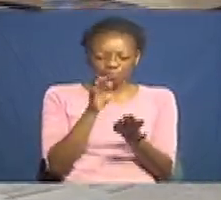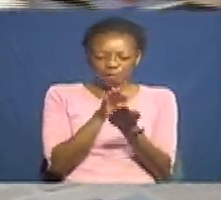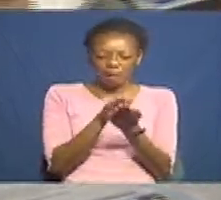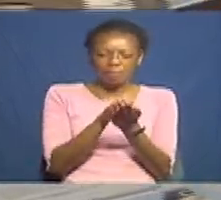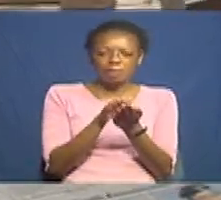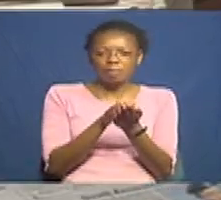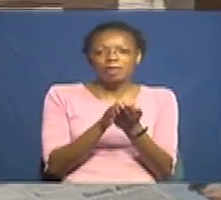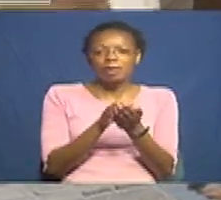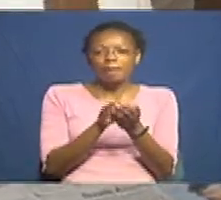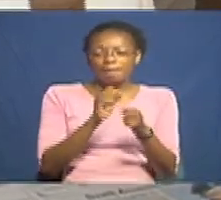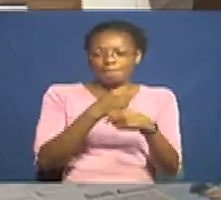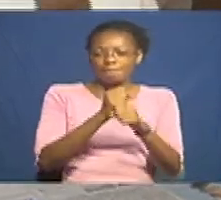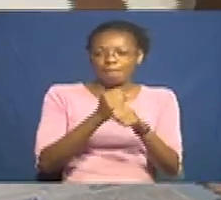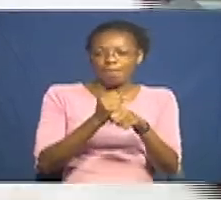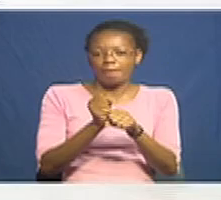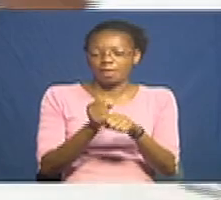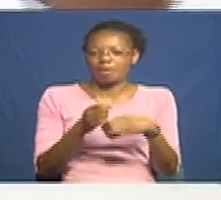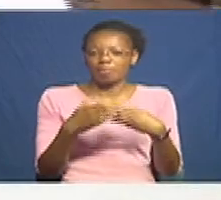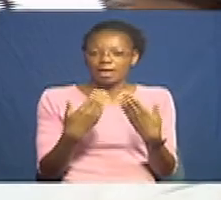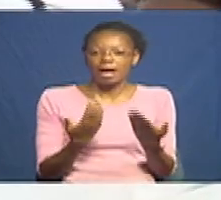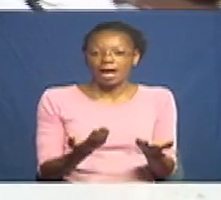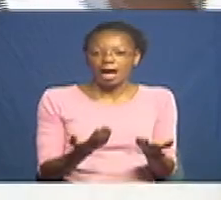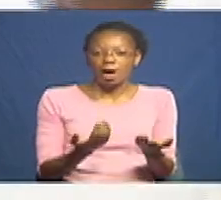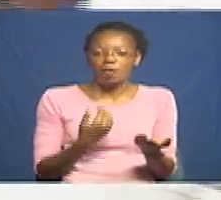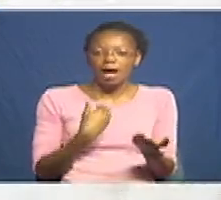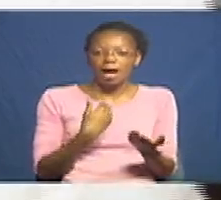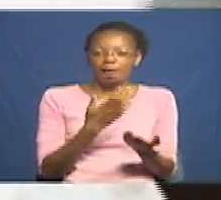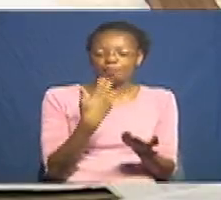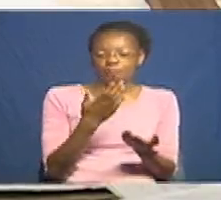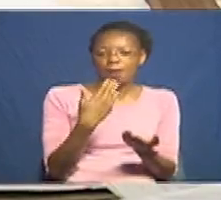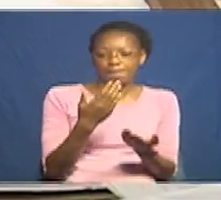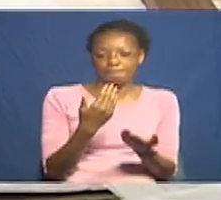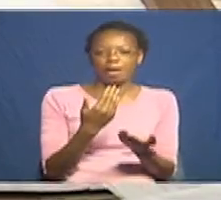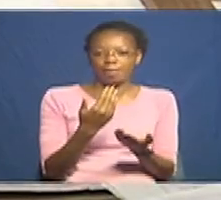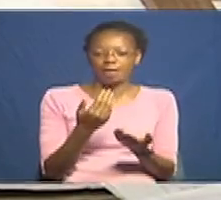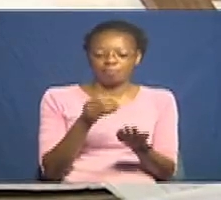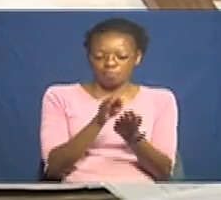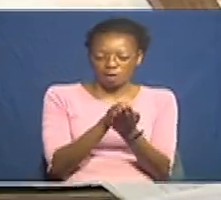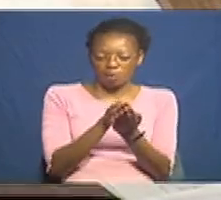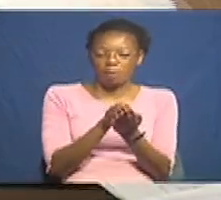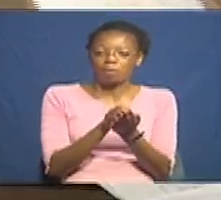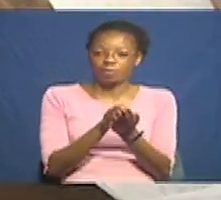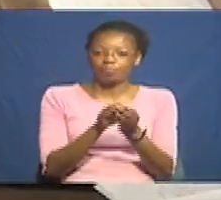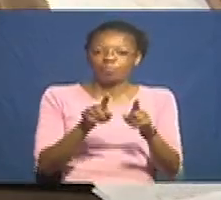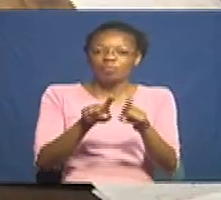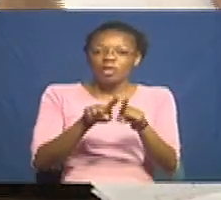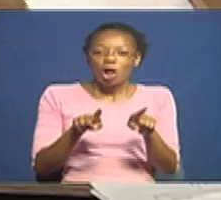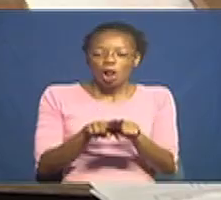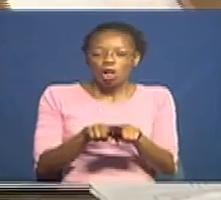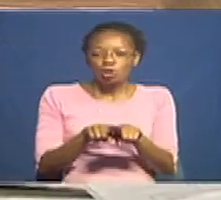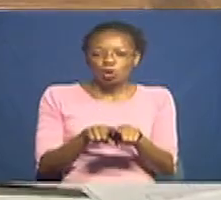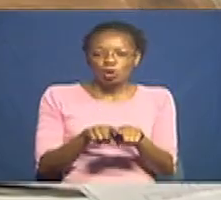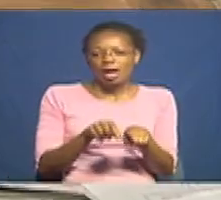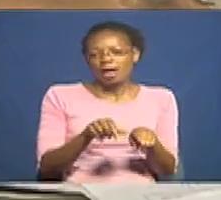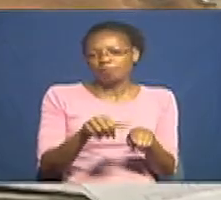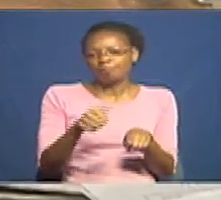maji, cardboard hizi pia huhakikisha kuna mzunguko mzuri wa hewa. Funga vizuri kwa kamba ili mti wako unyorosheke